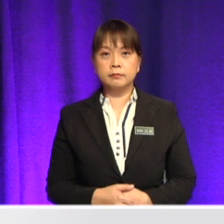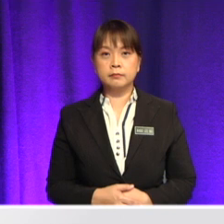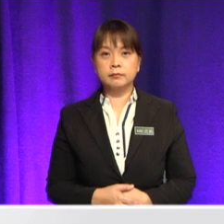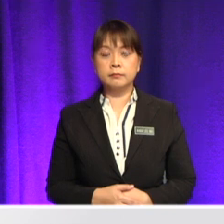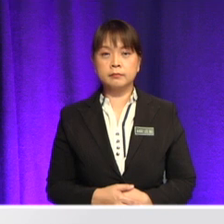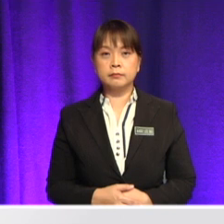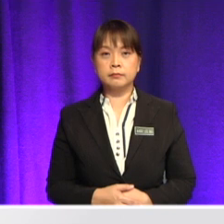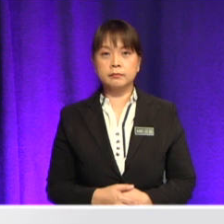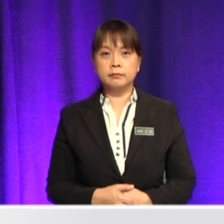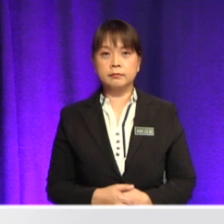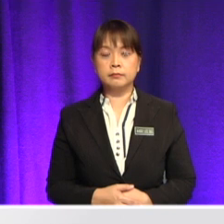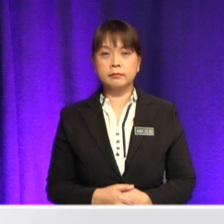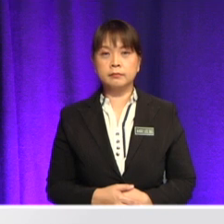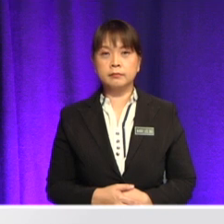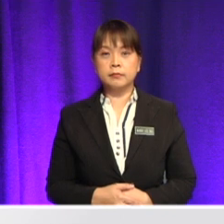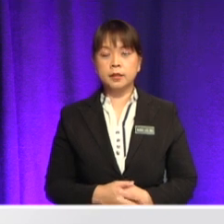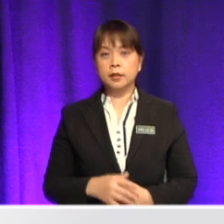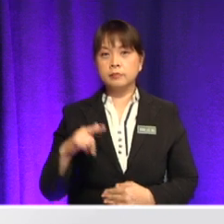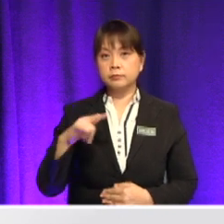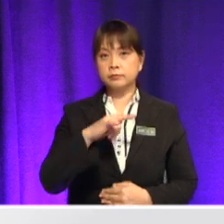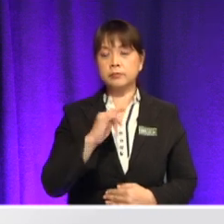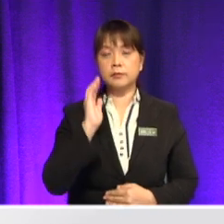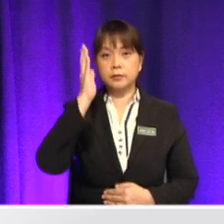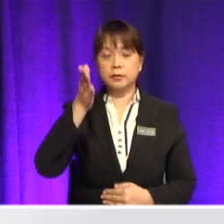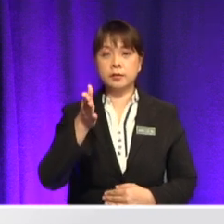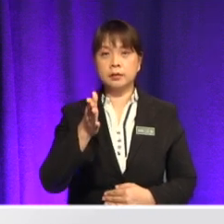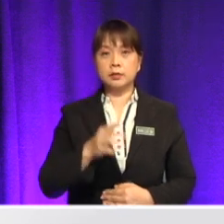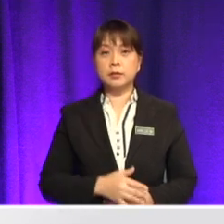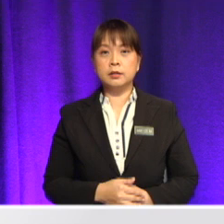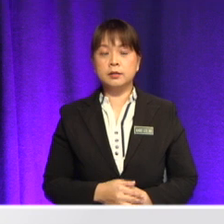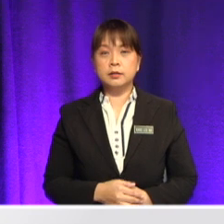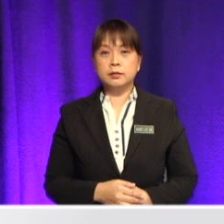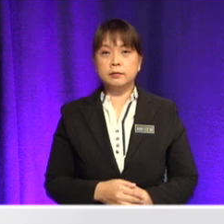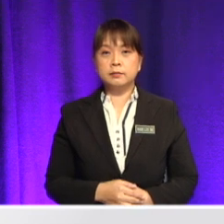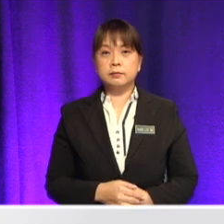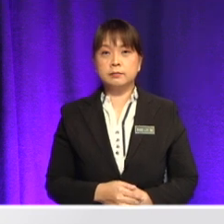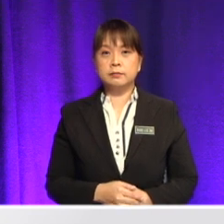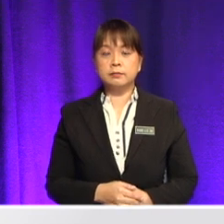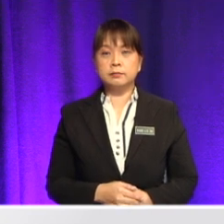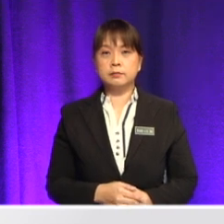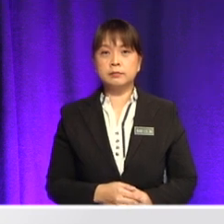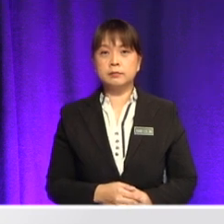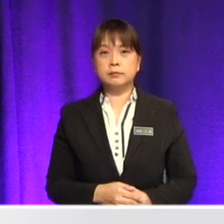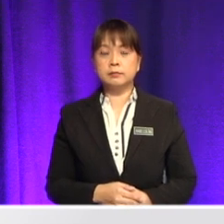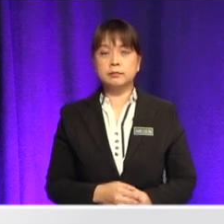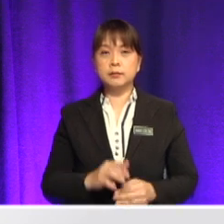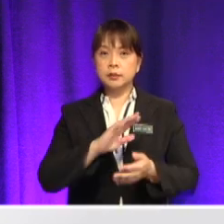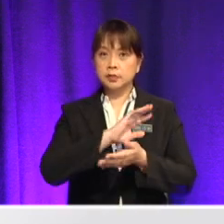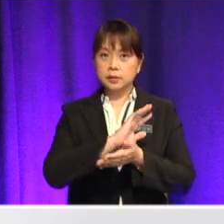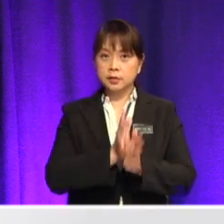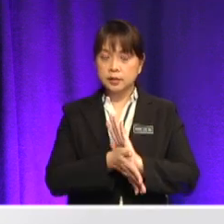dapat membantu nanti dia akan menjadi tekanan dia udara dia akan jadi tak stabil oke